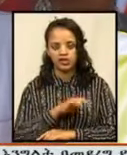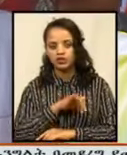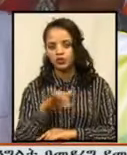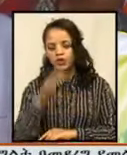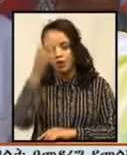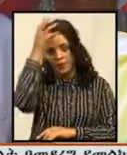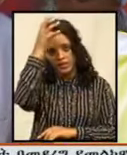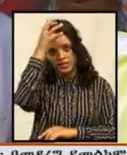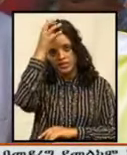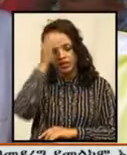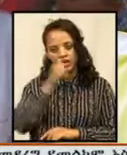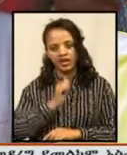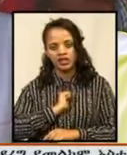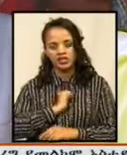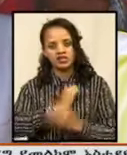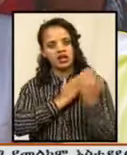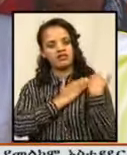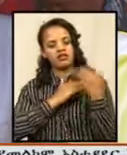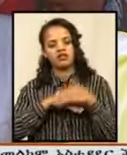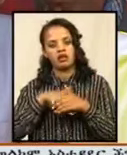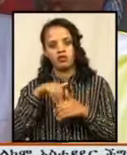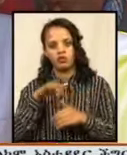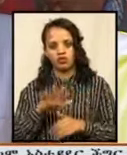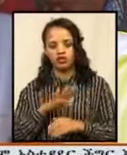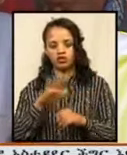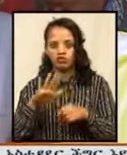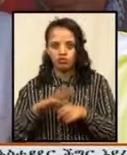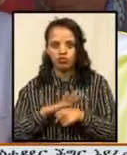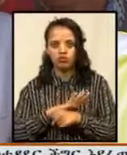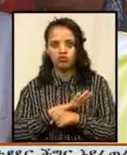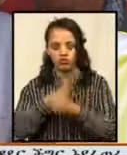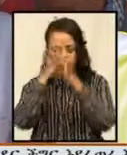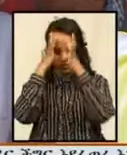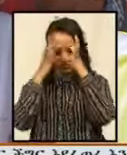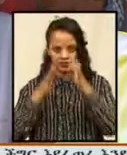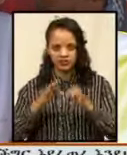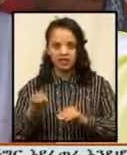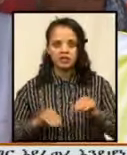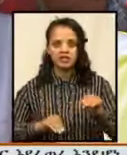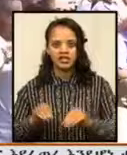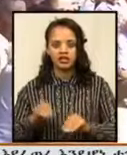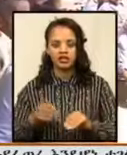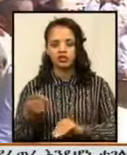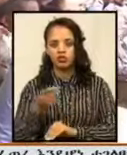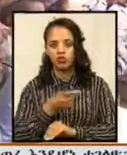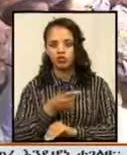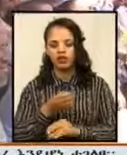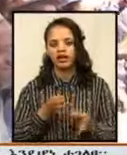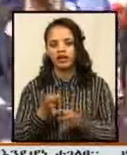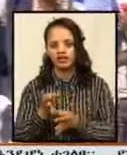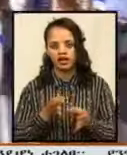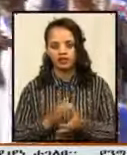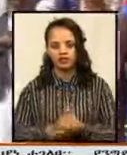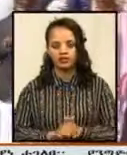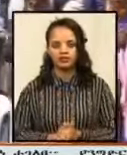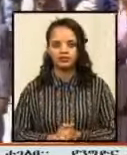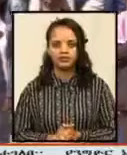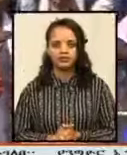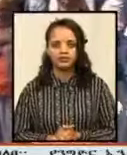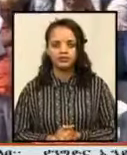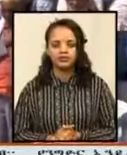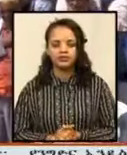መንግስት የድርሻችንን ለመወጣት በሙሉ ቁርጠኝነት የምንንቀሳቀስ መሆኑን እገልጻለሁ።